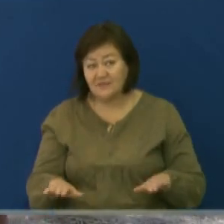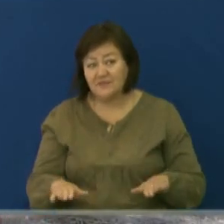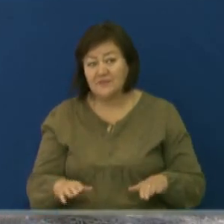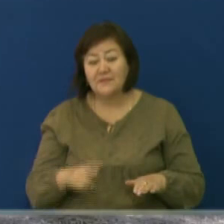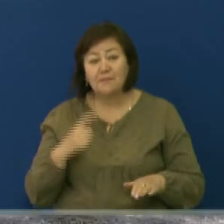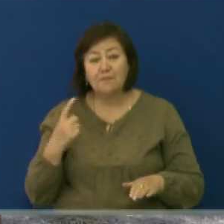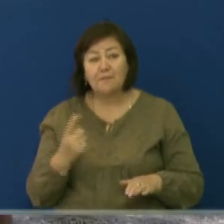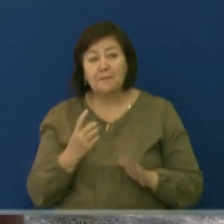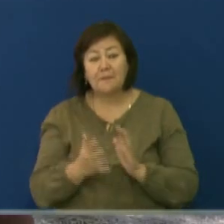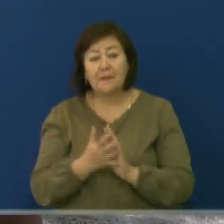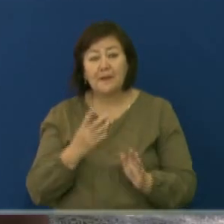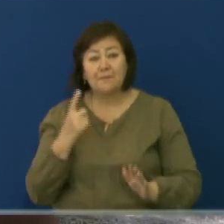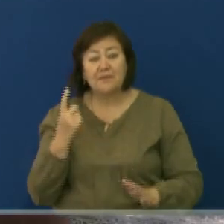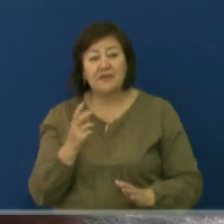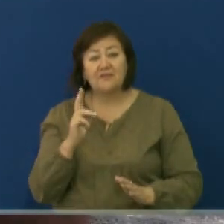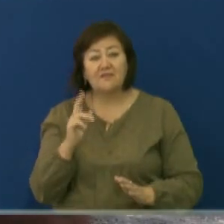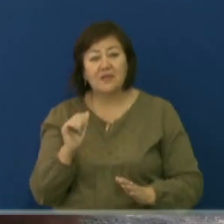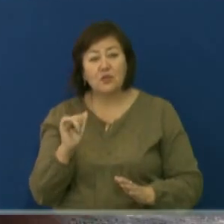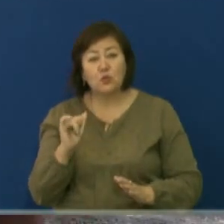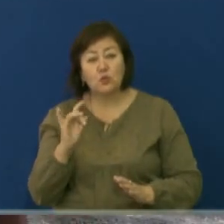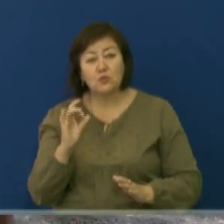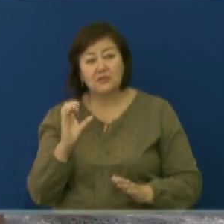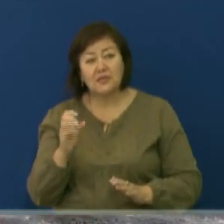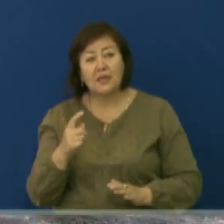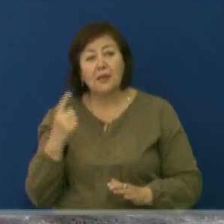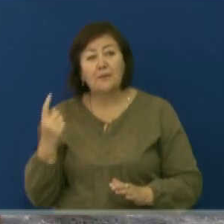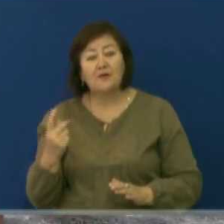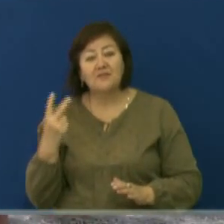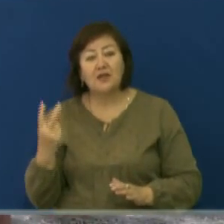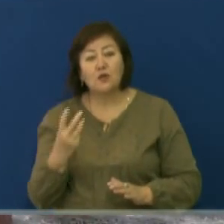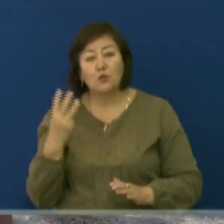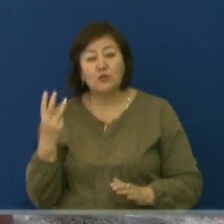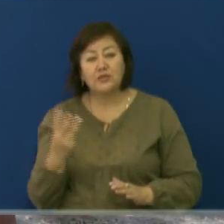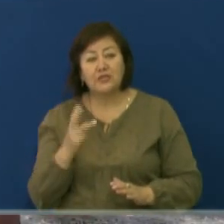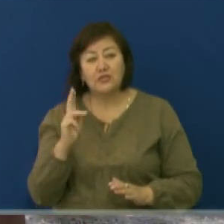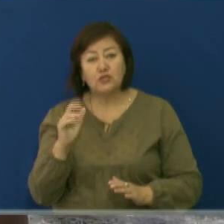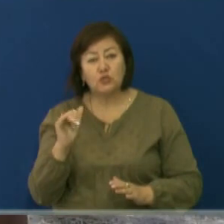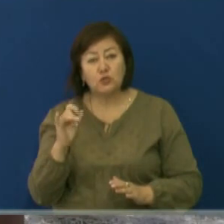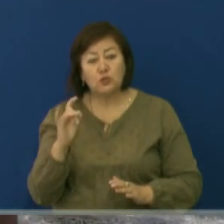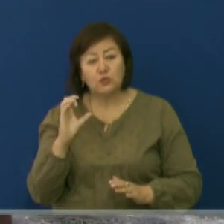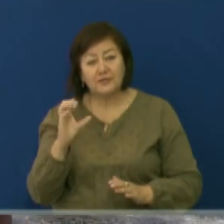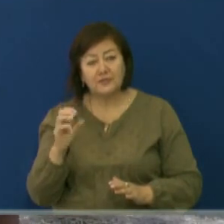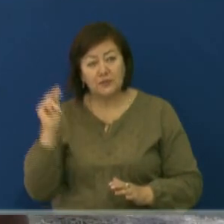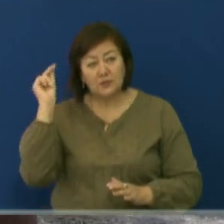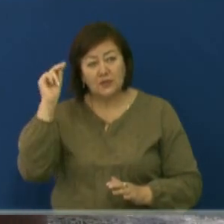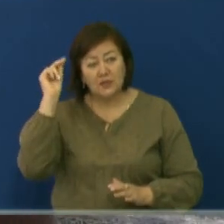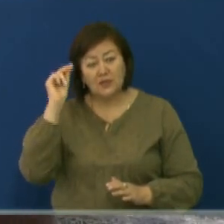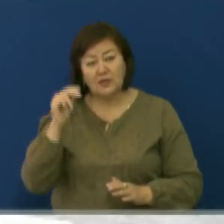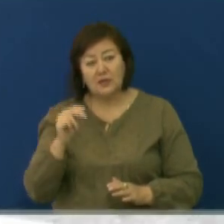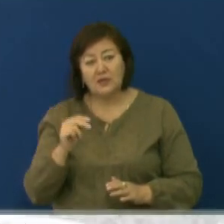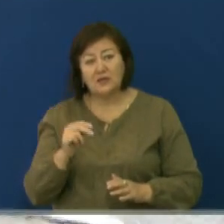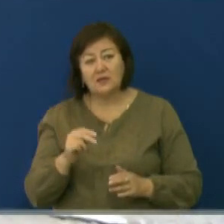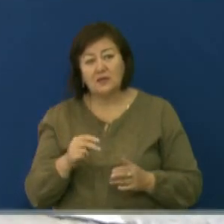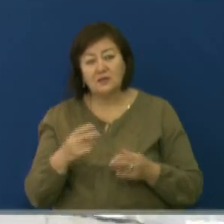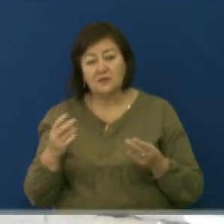ең біріншіден бірінші курс студенттерін орналастырды, ал екінші, үшінші курстың студенттері қымбат пәтер ақы жалдауға тура